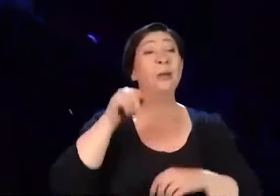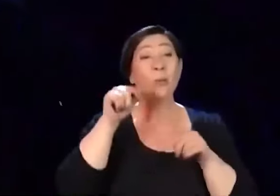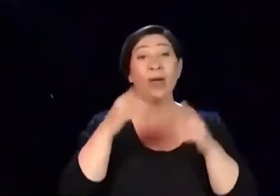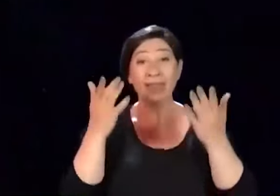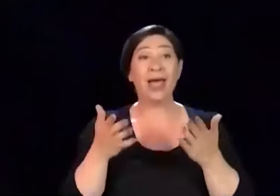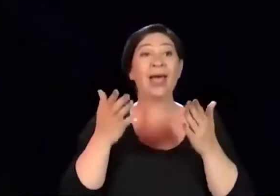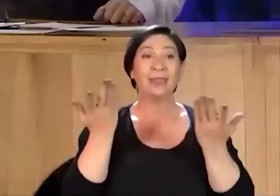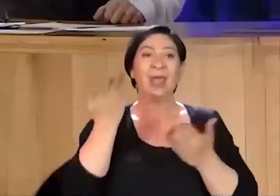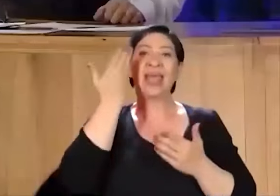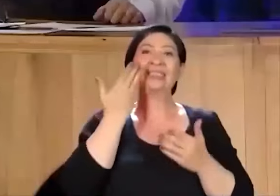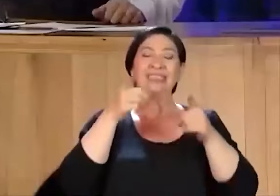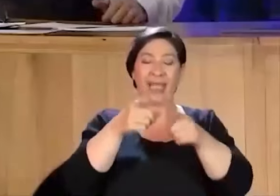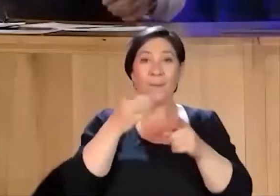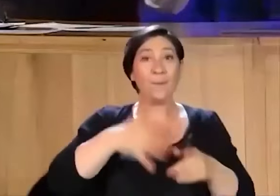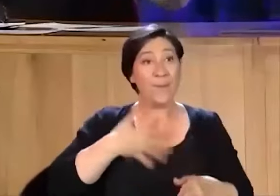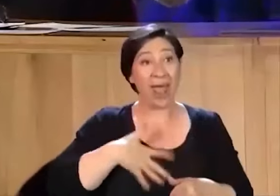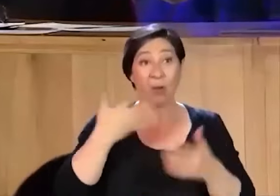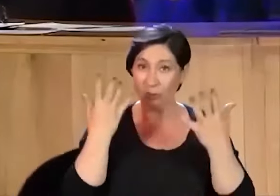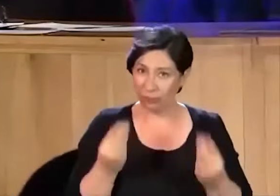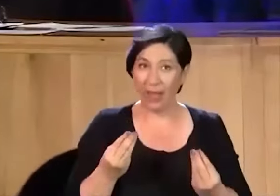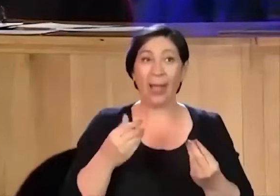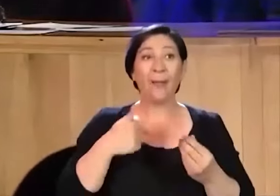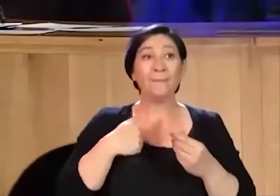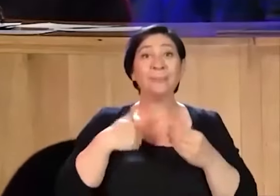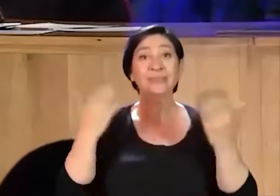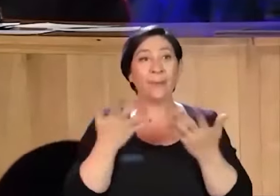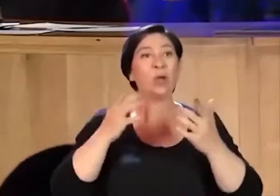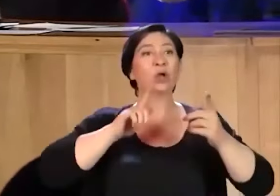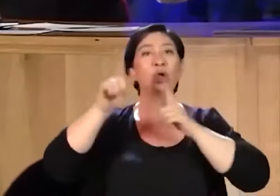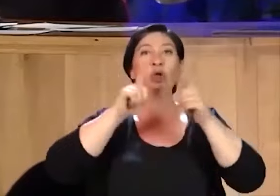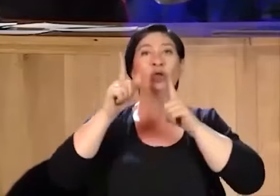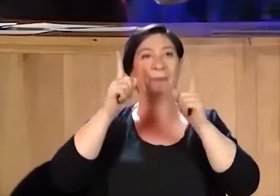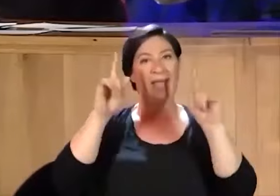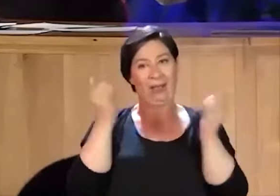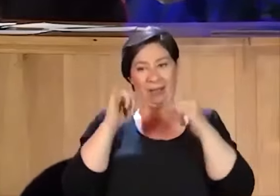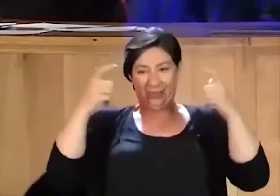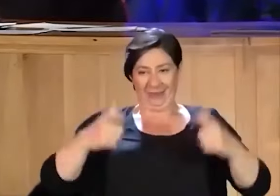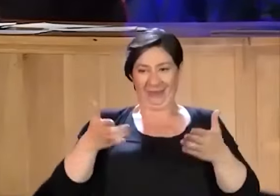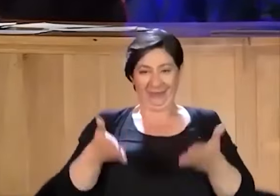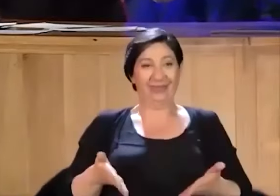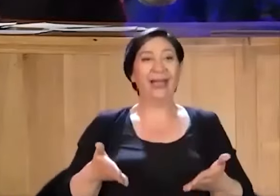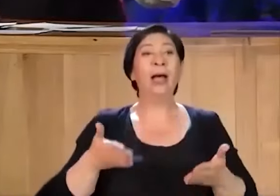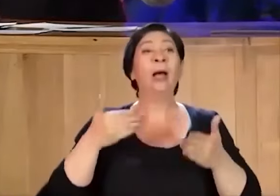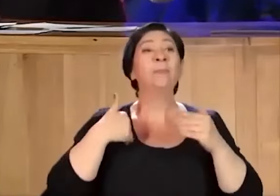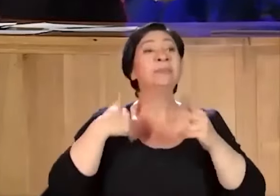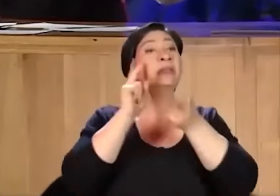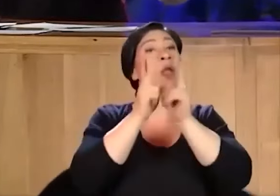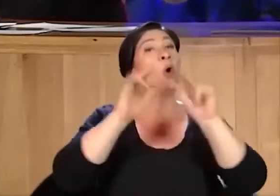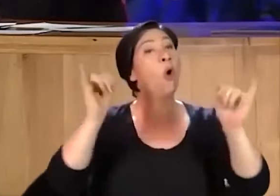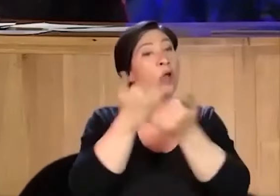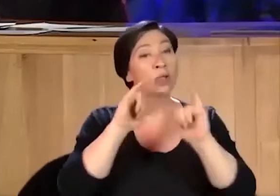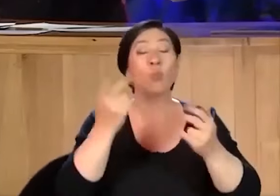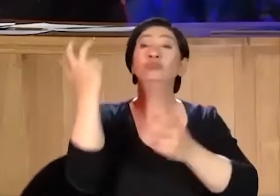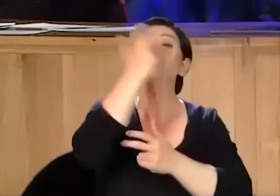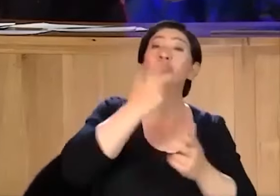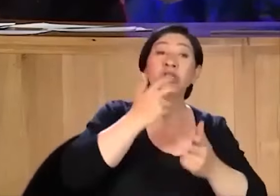Bu arada tabii ki izleyenlerimiz belki merak edecektir. Biz tabii ki gürültülü bir kabareyiz aslında. Evet. Yani bizde oyunlar oynandığı